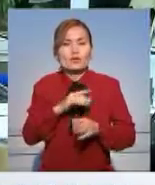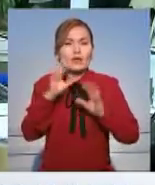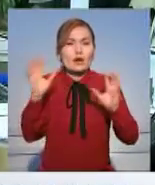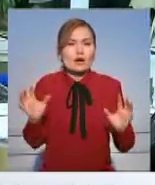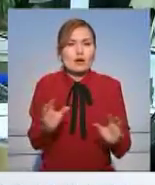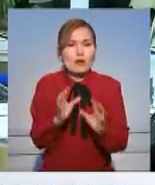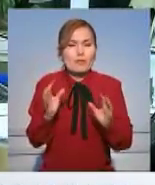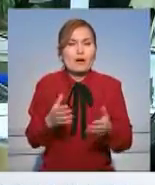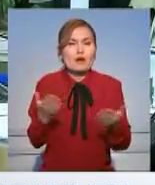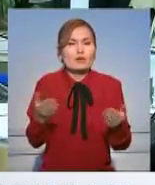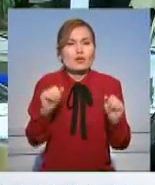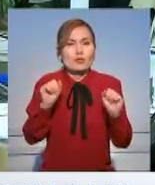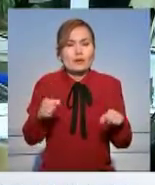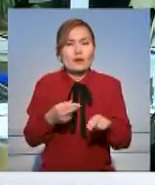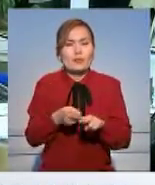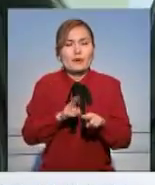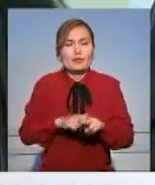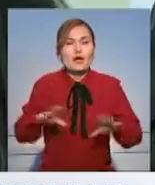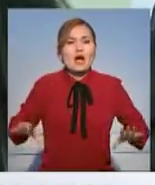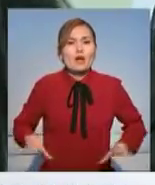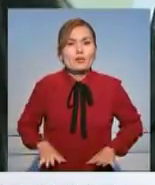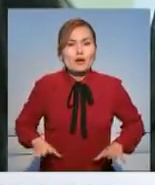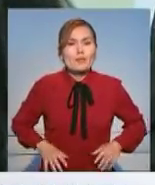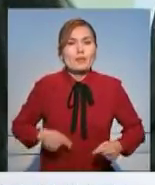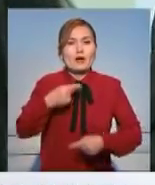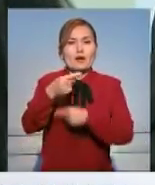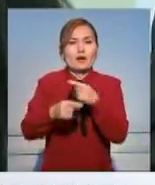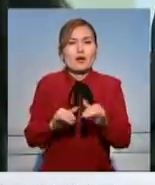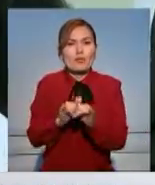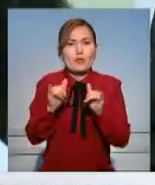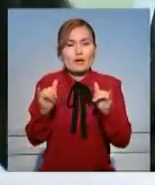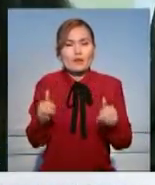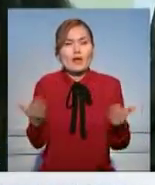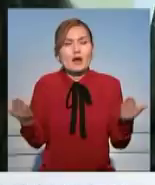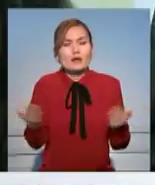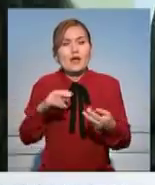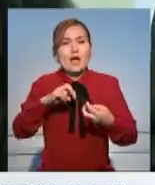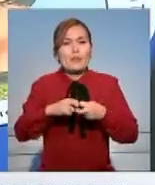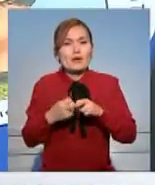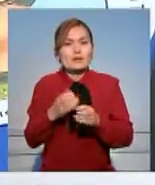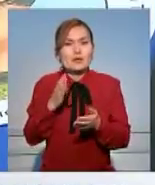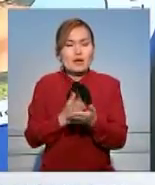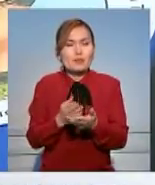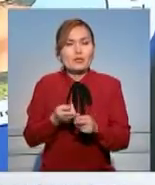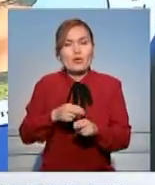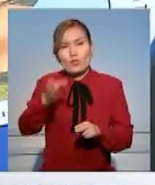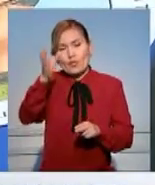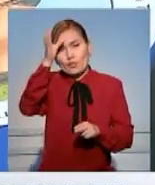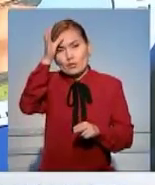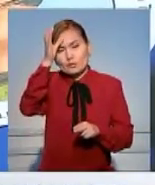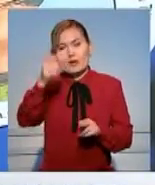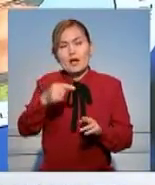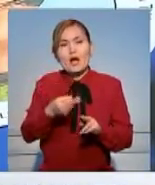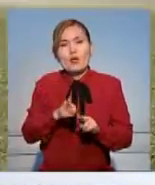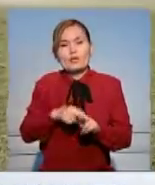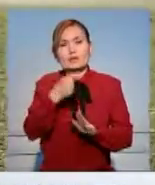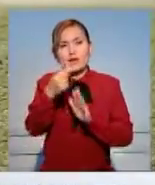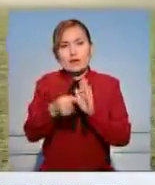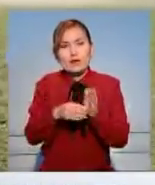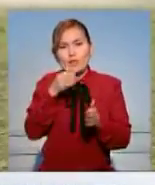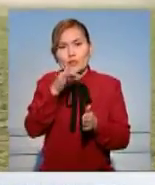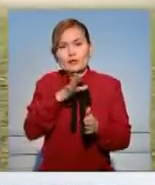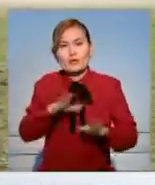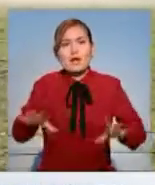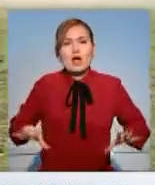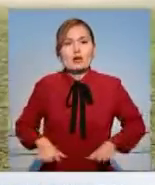сақтап қалуға болады? Жергілікті қамбар ата түлігінің басын қайтсек көбейтеміз? Ғалымдар осы сауалдарға жауап іздеді. Мамандардың пікірінше, ата